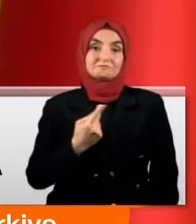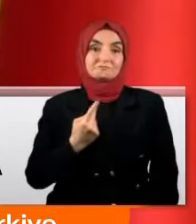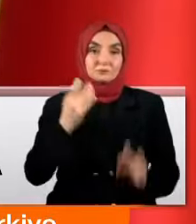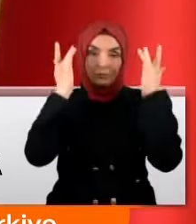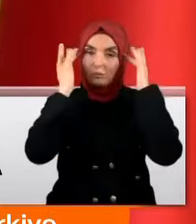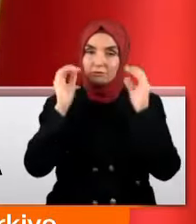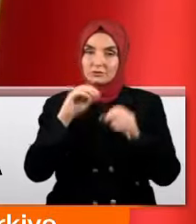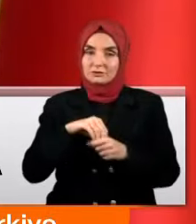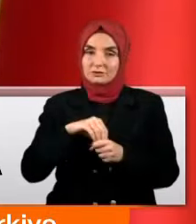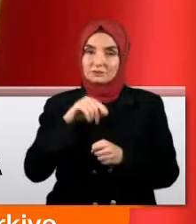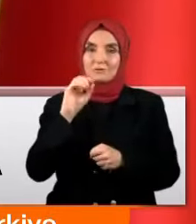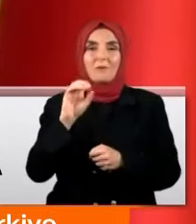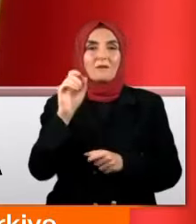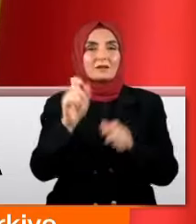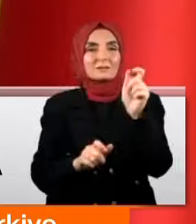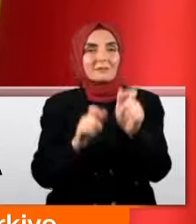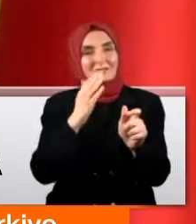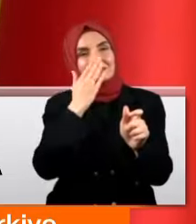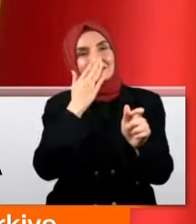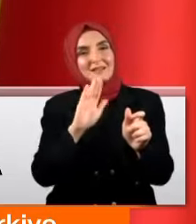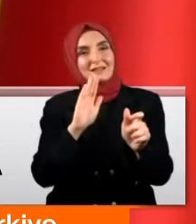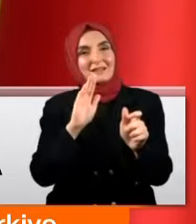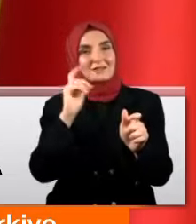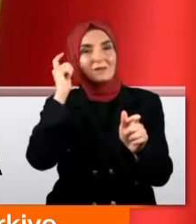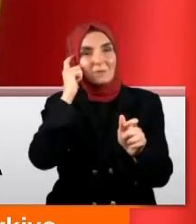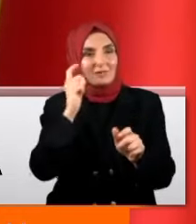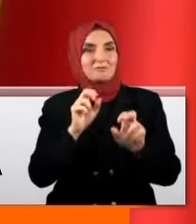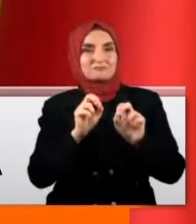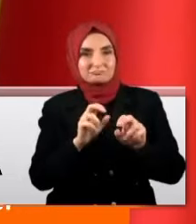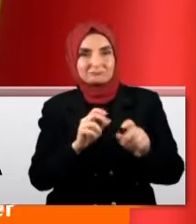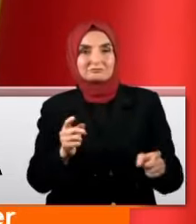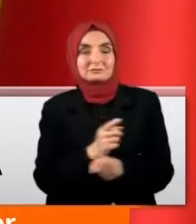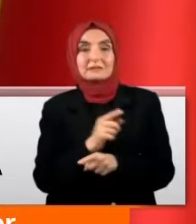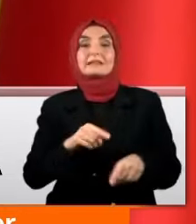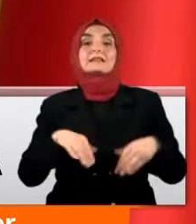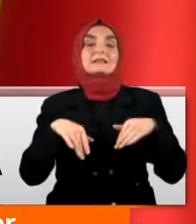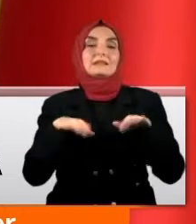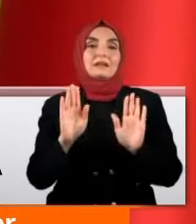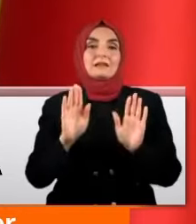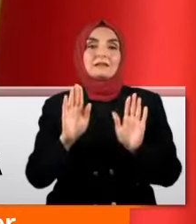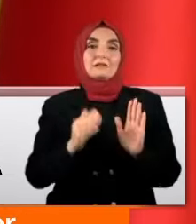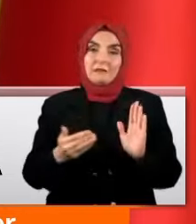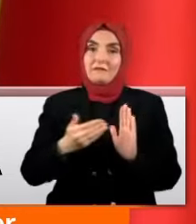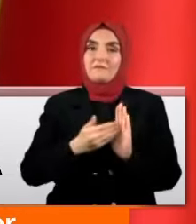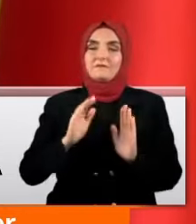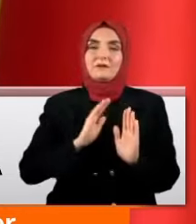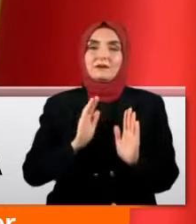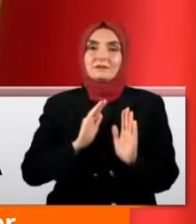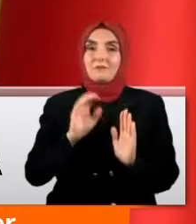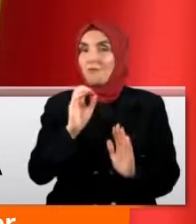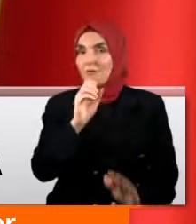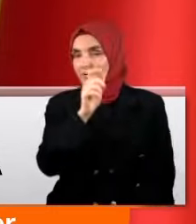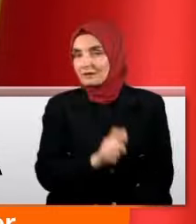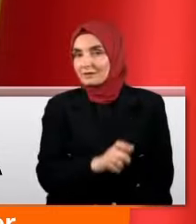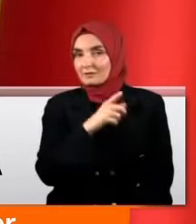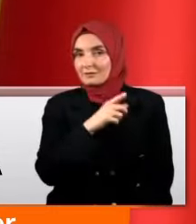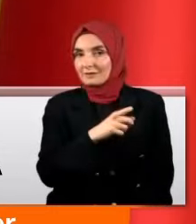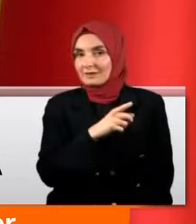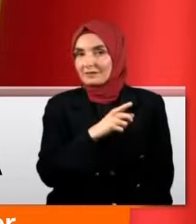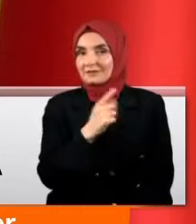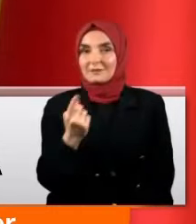öğretmen sadece bilgiyi aktaran değildir. Öğretmen bir